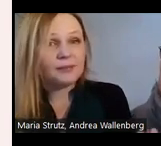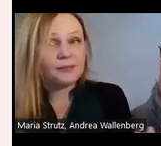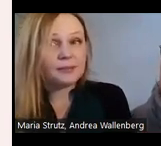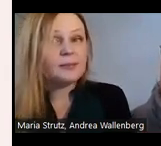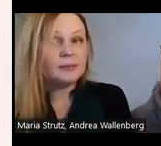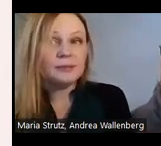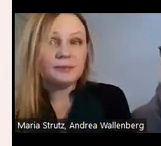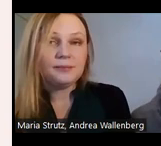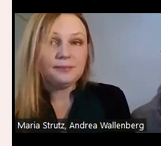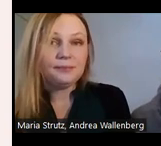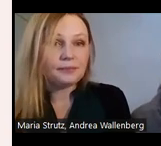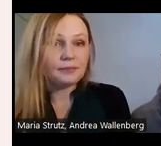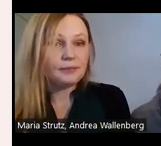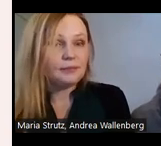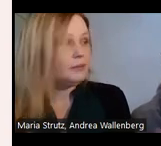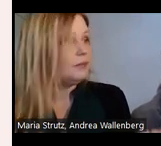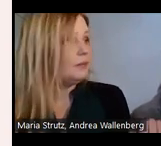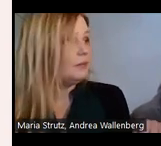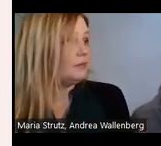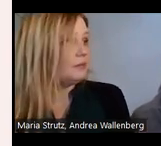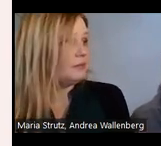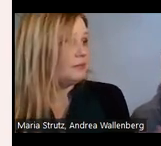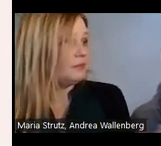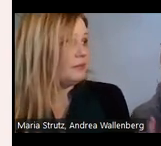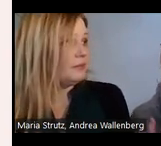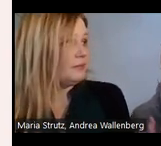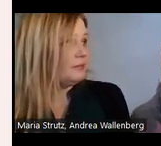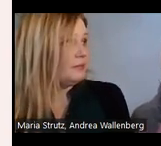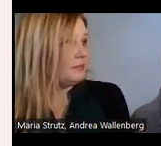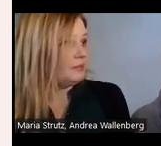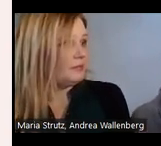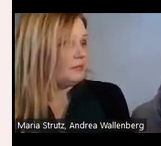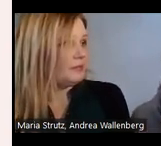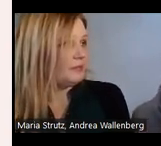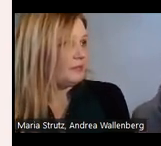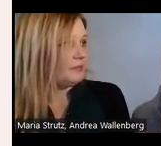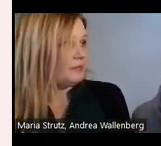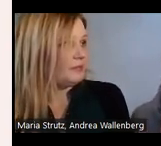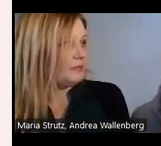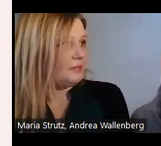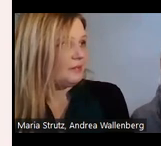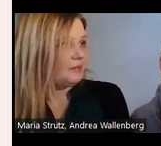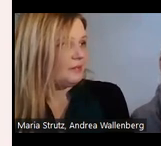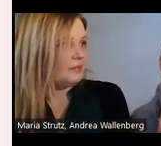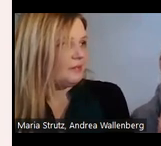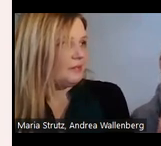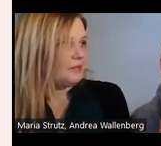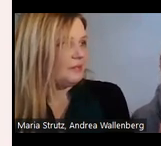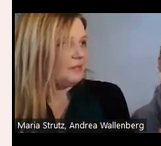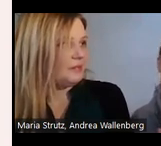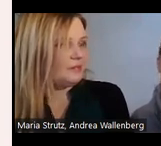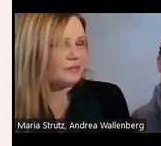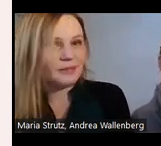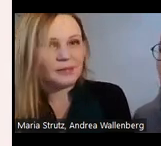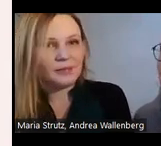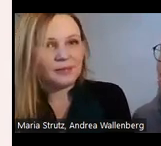barn. Barn som har selektiv mutism kanske, som får en slags ångestrelaterad känsla av att ta plats verbalt fast man egentligen skulle